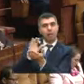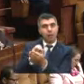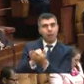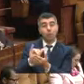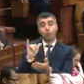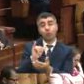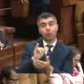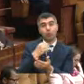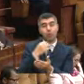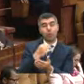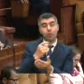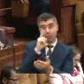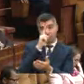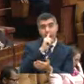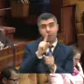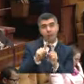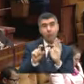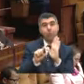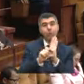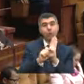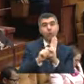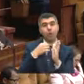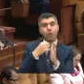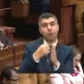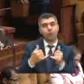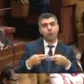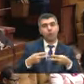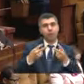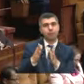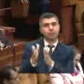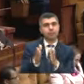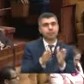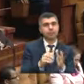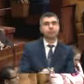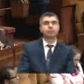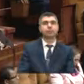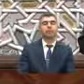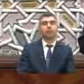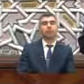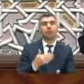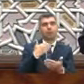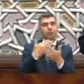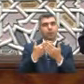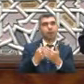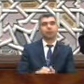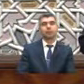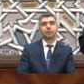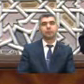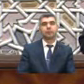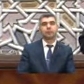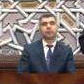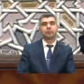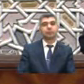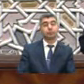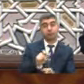أن نلتقي أن نناقش هذا الموضوع بكل أريحية، وتفضلوا السيد الرئيس. شكرا السيد النائب.